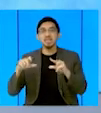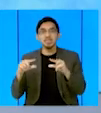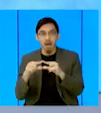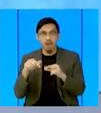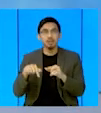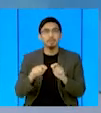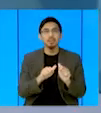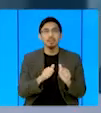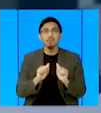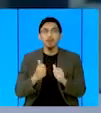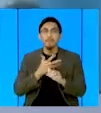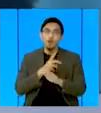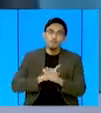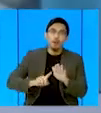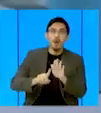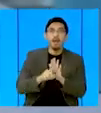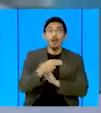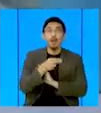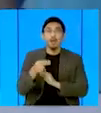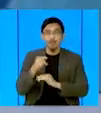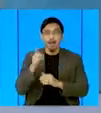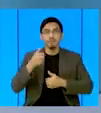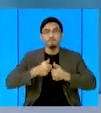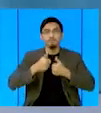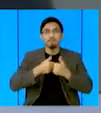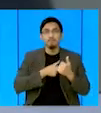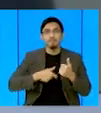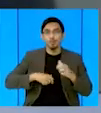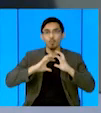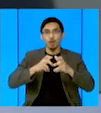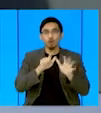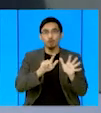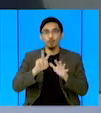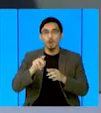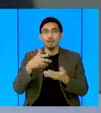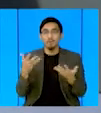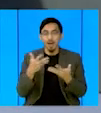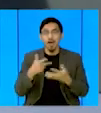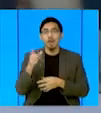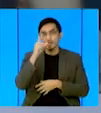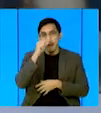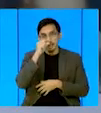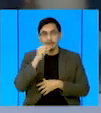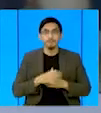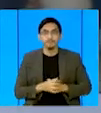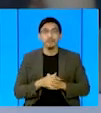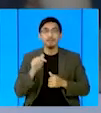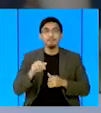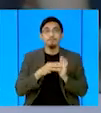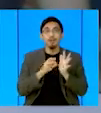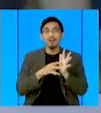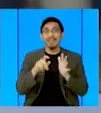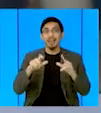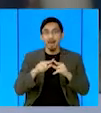Kezia Sembiring tengah mempersiapkan diri untuk mewakili Indonesia pada ajang Miss World ke-72 di Dubai Desember 2024. Monica